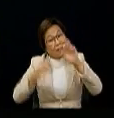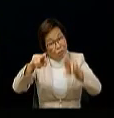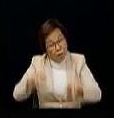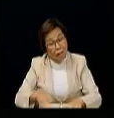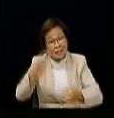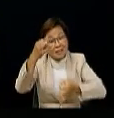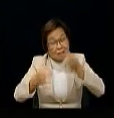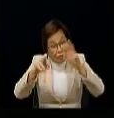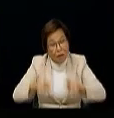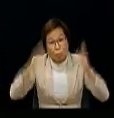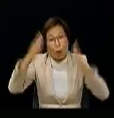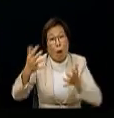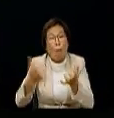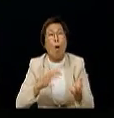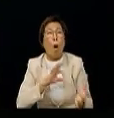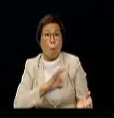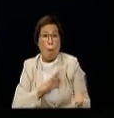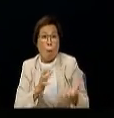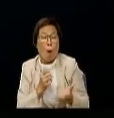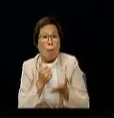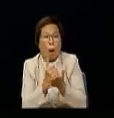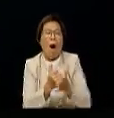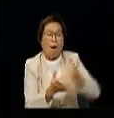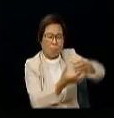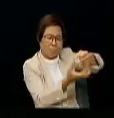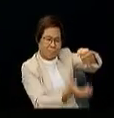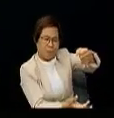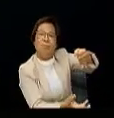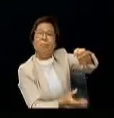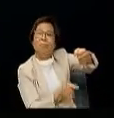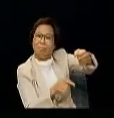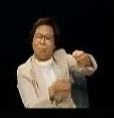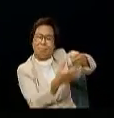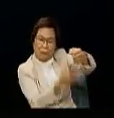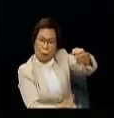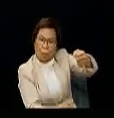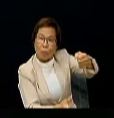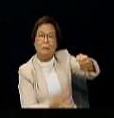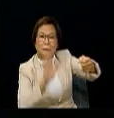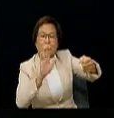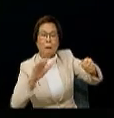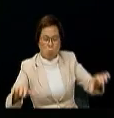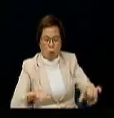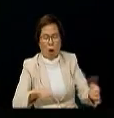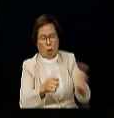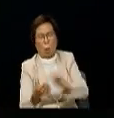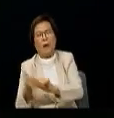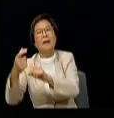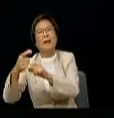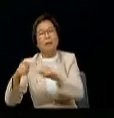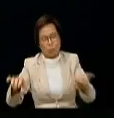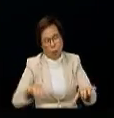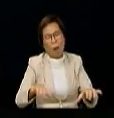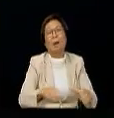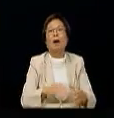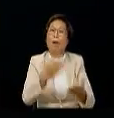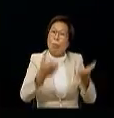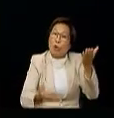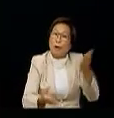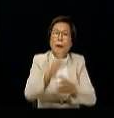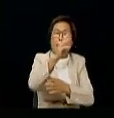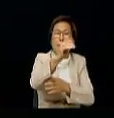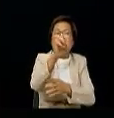Raya Mesir ingin membantu tentu ada tabung-tabung yang energinya diusulkan oleh sebagainya mungkin meski